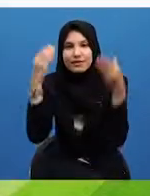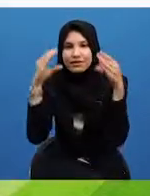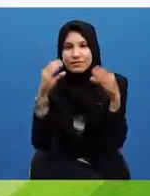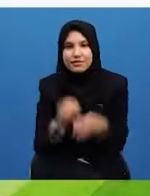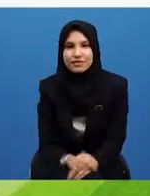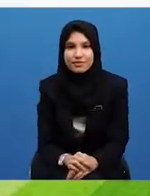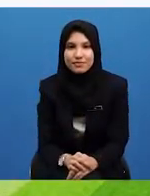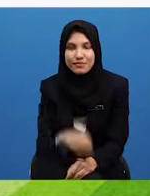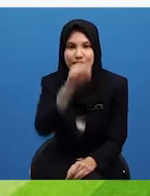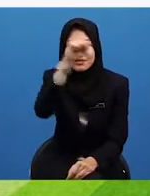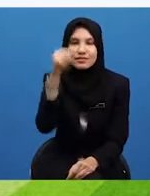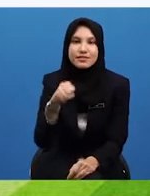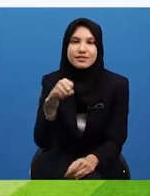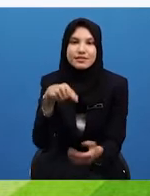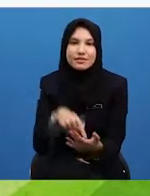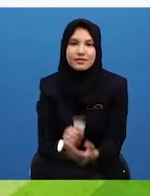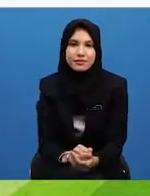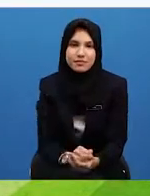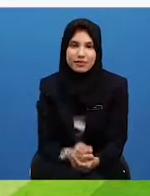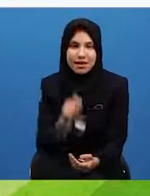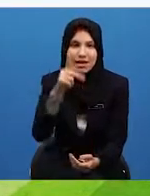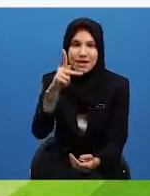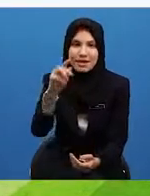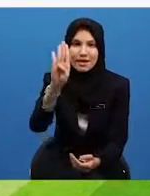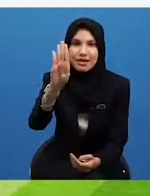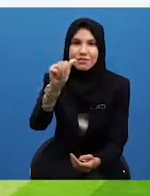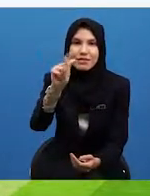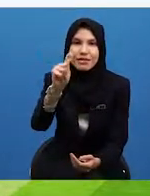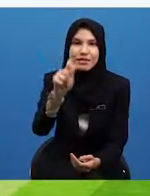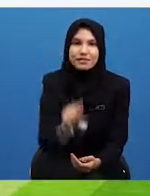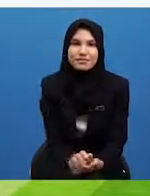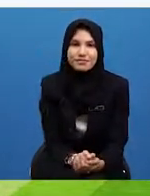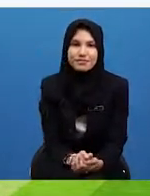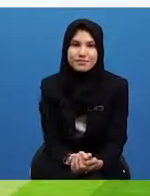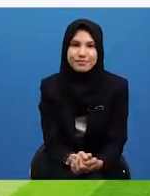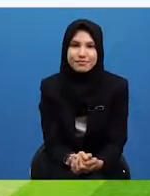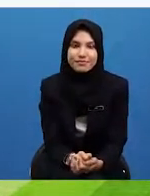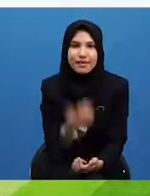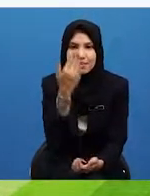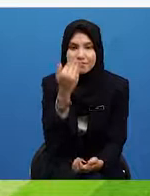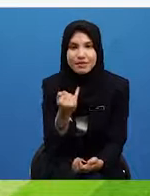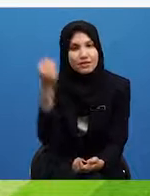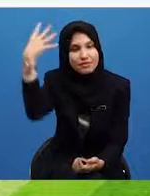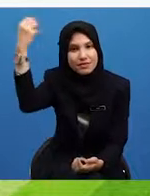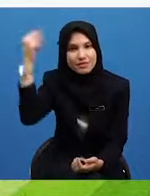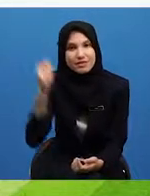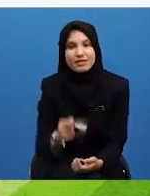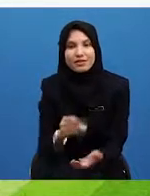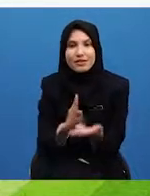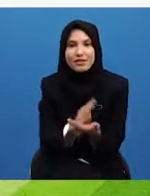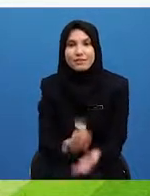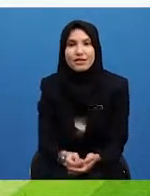soal dan ini berbentuk keyboard Hai menga berkah